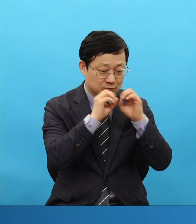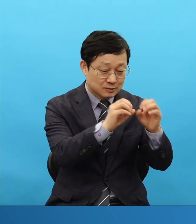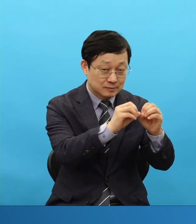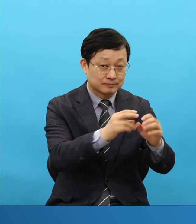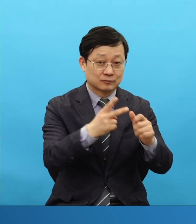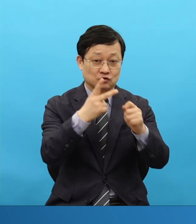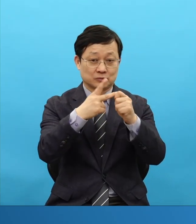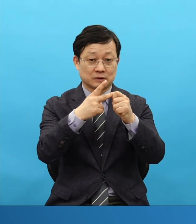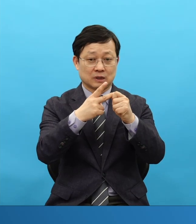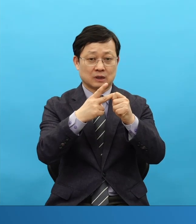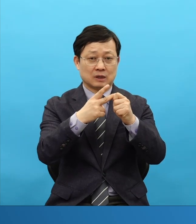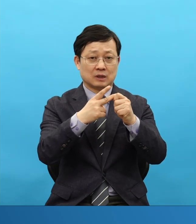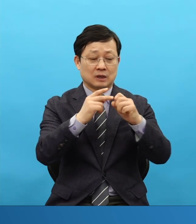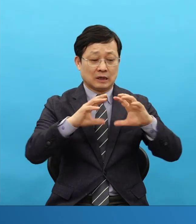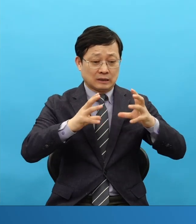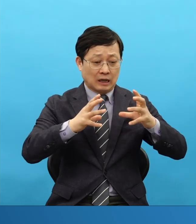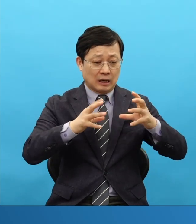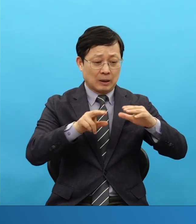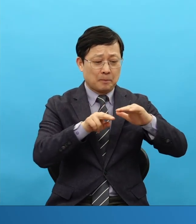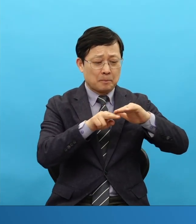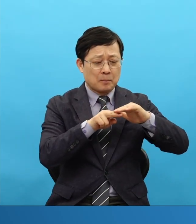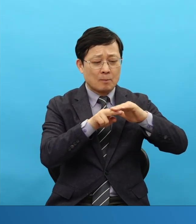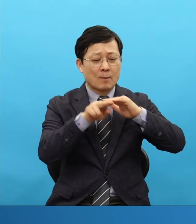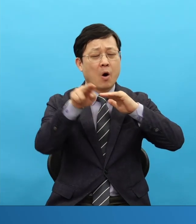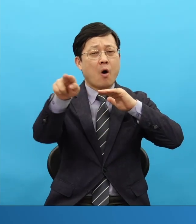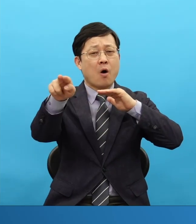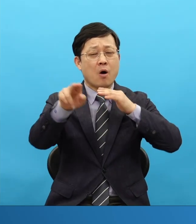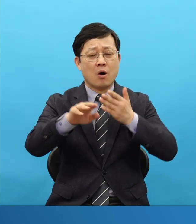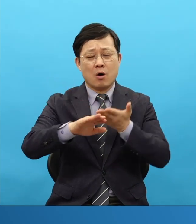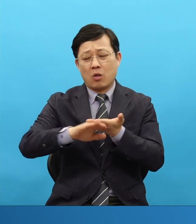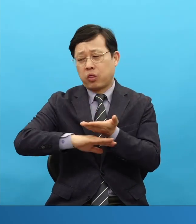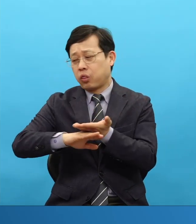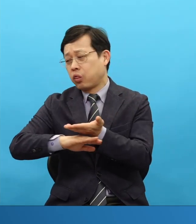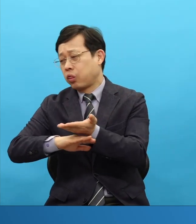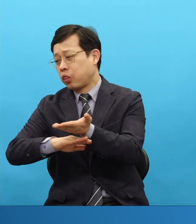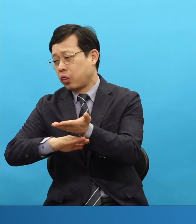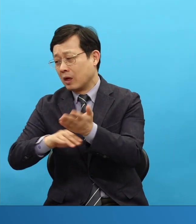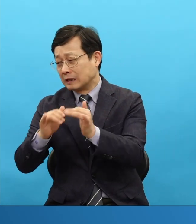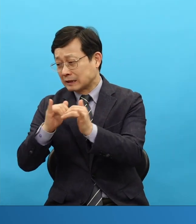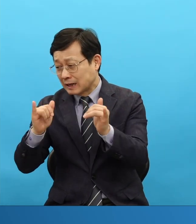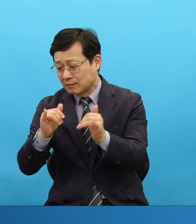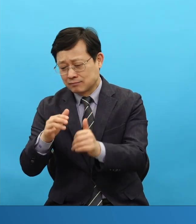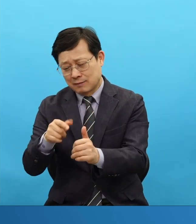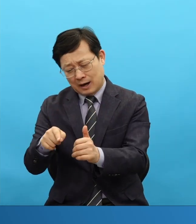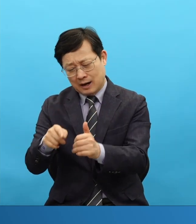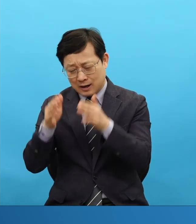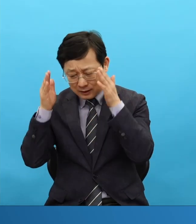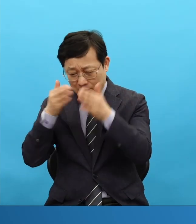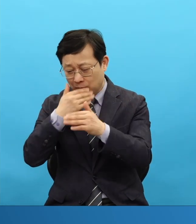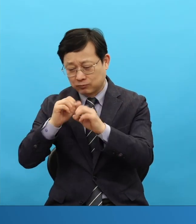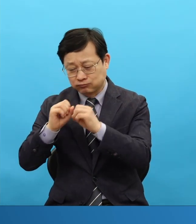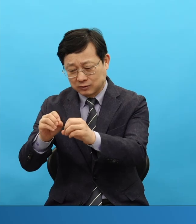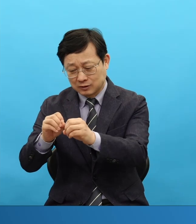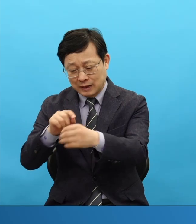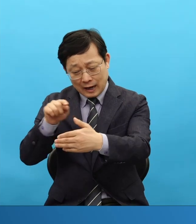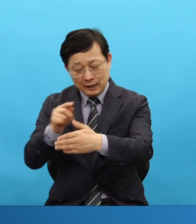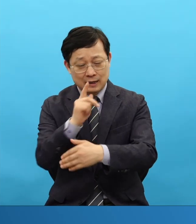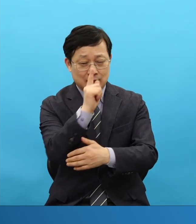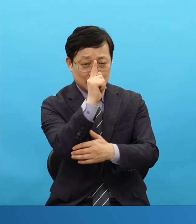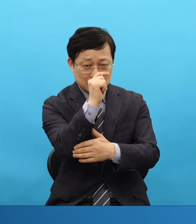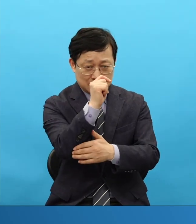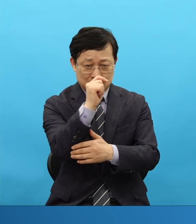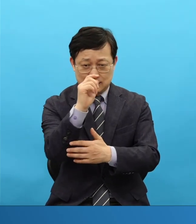난민들 还有难民， 꼭 이 사람 기도해야 돼요. 一定要为了他们祷 여기는 告。 이제 TCK들이 있고요. 还有这里